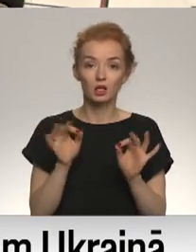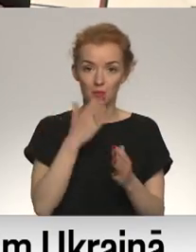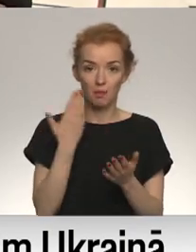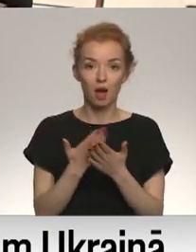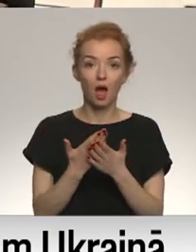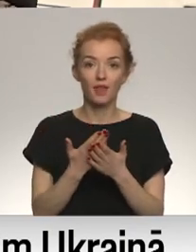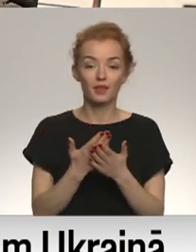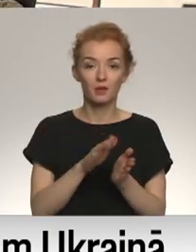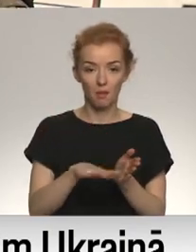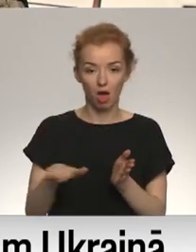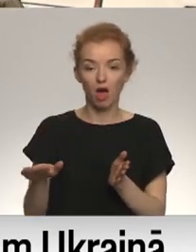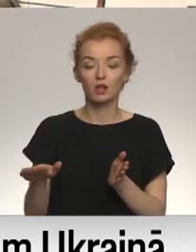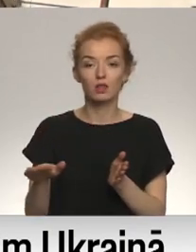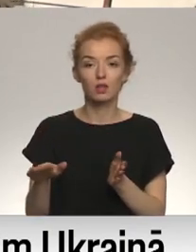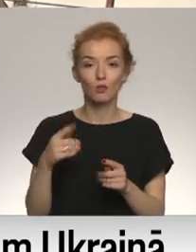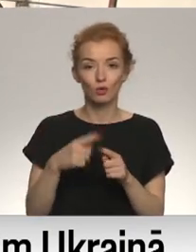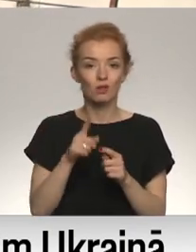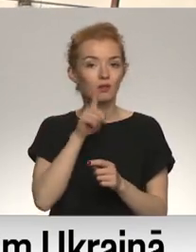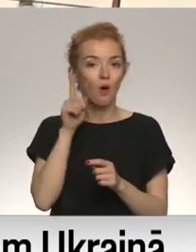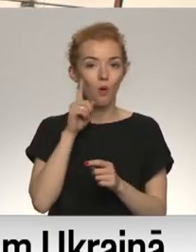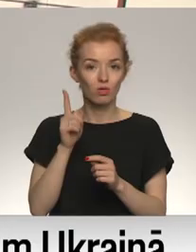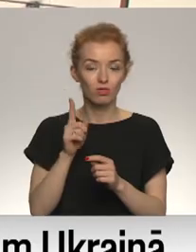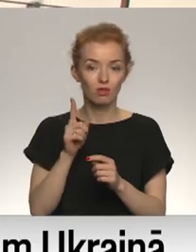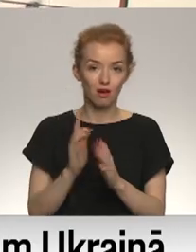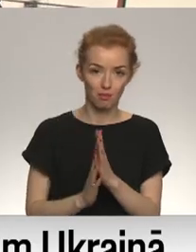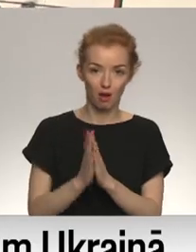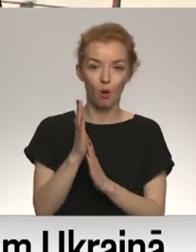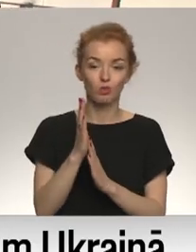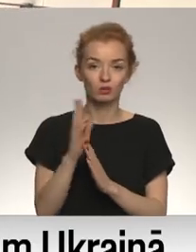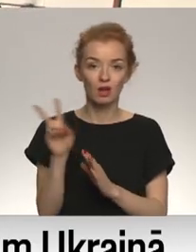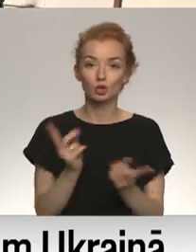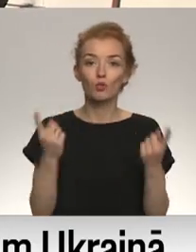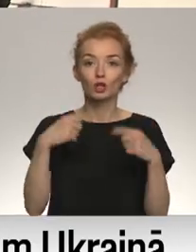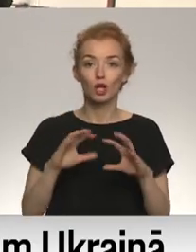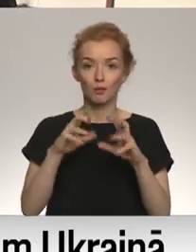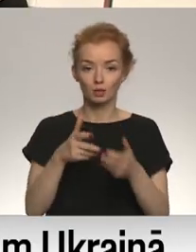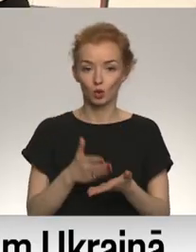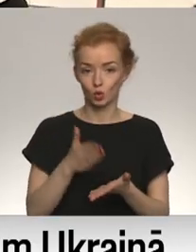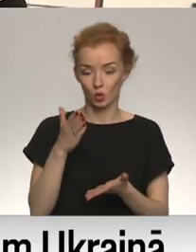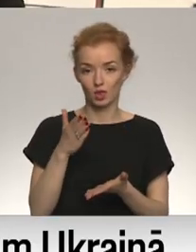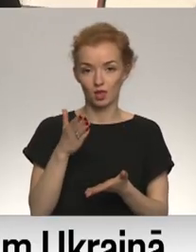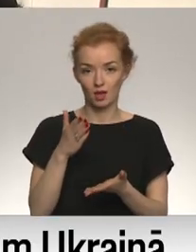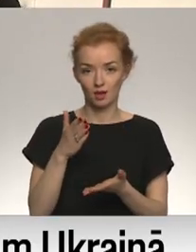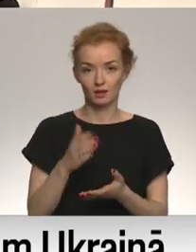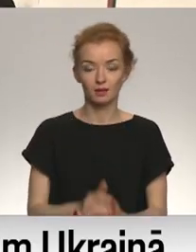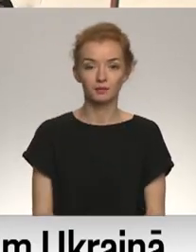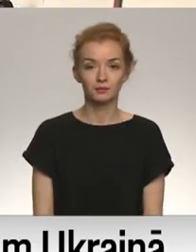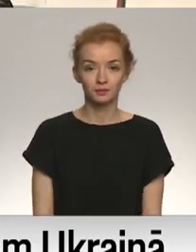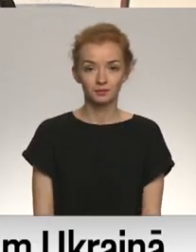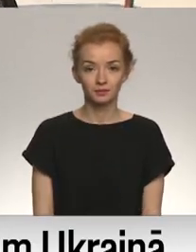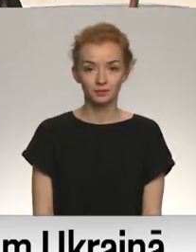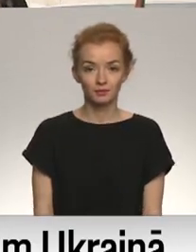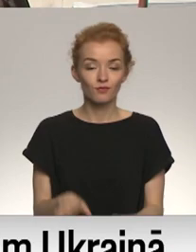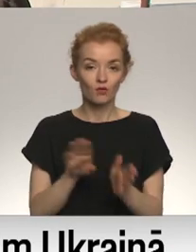parādīt arī bērniem un jaunākajai paudzei, kas šobrīd pasaulē notiek, un